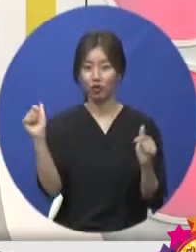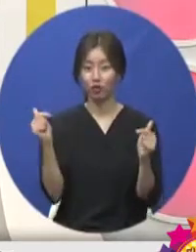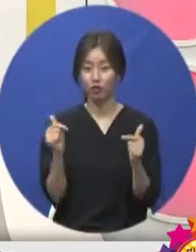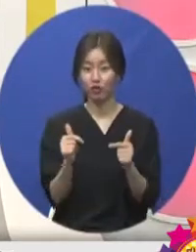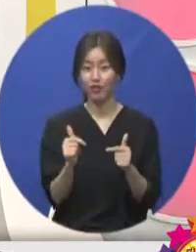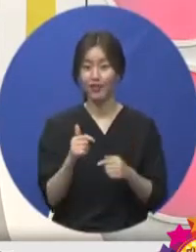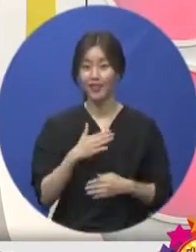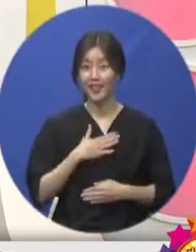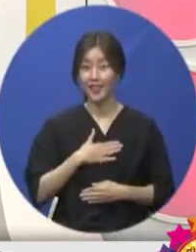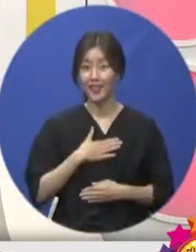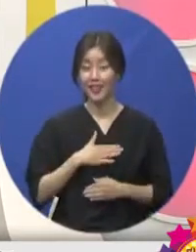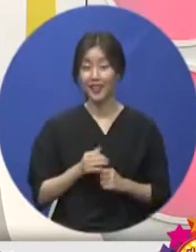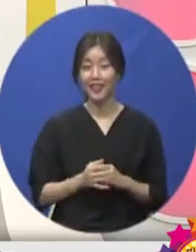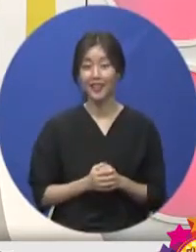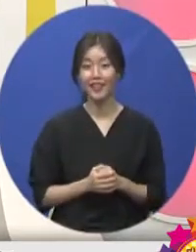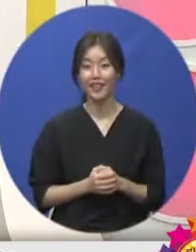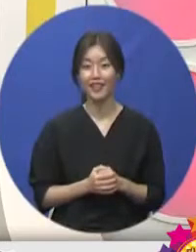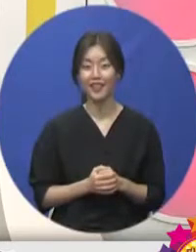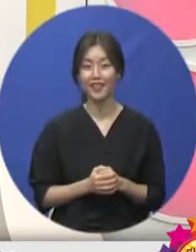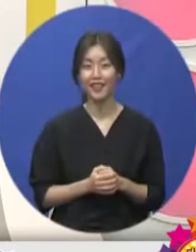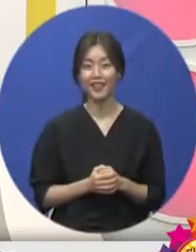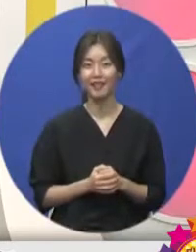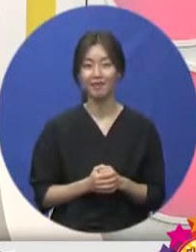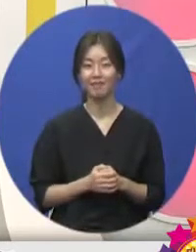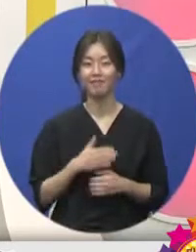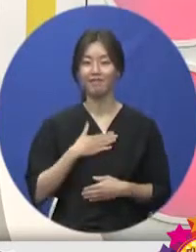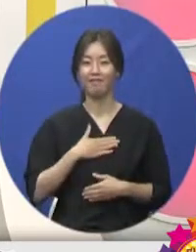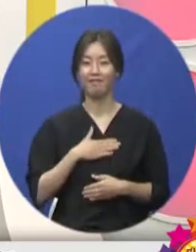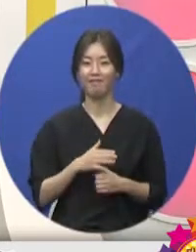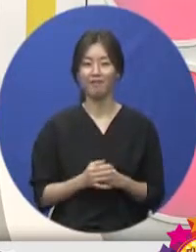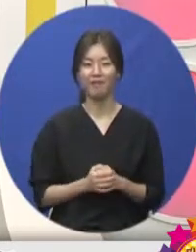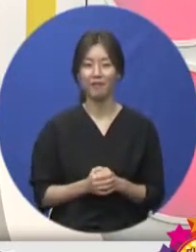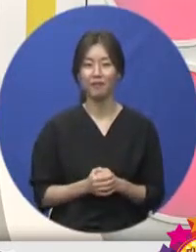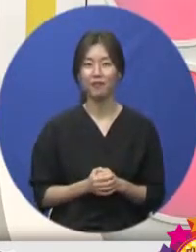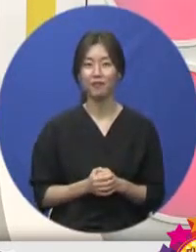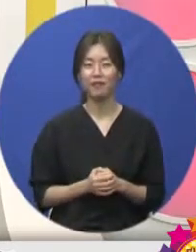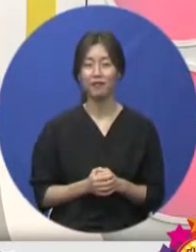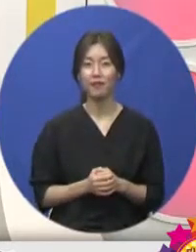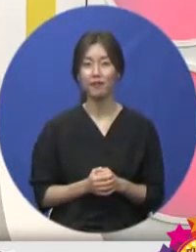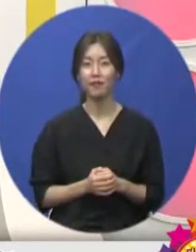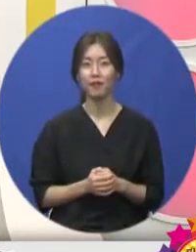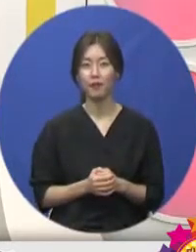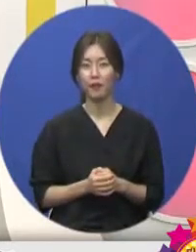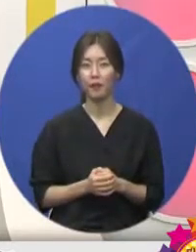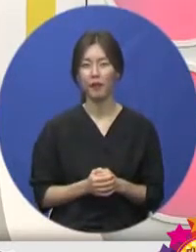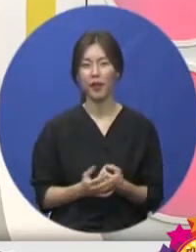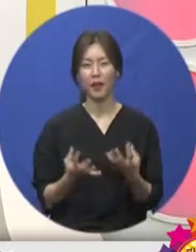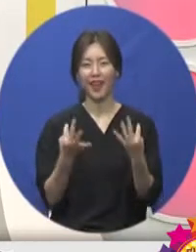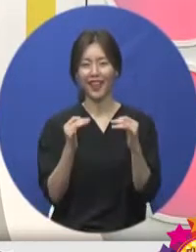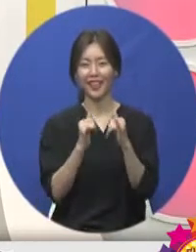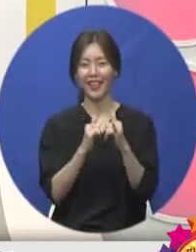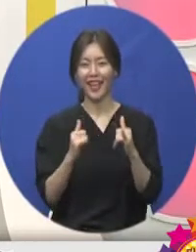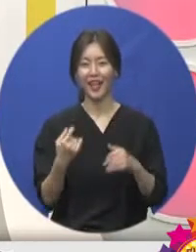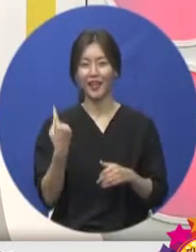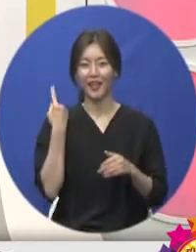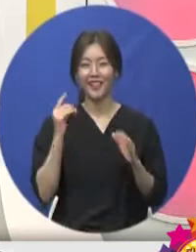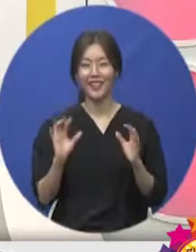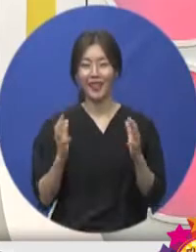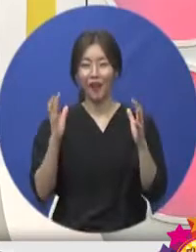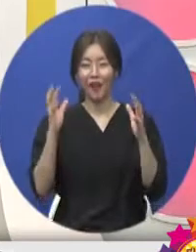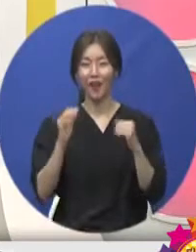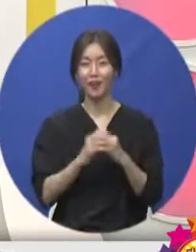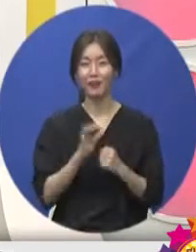줄여주시던지, 네. 어머님이 이동을 네. 하시던지. 예. 네. 네. 알겠습니다. 알겠습니다. 네. 야, 많은 응원을.